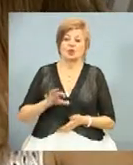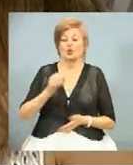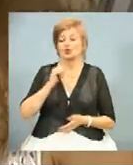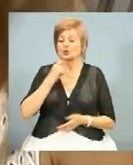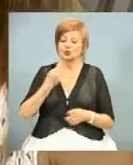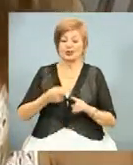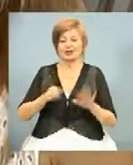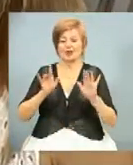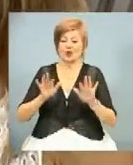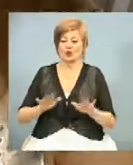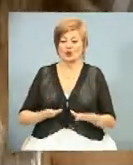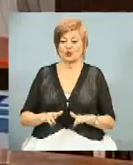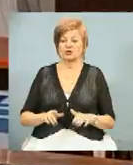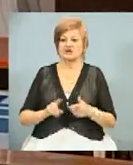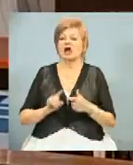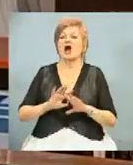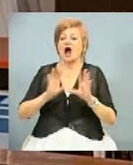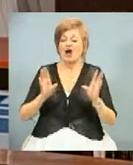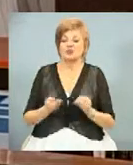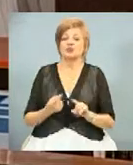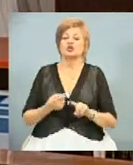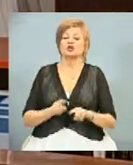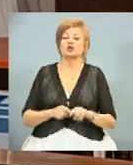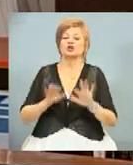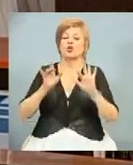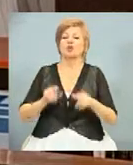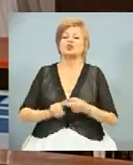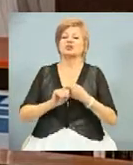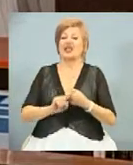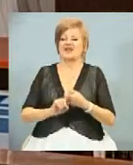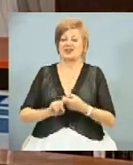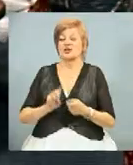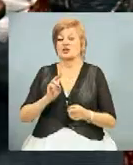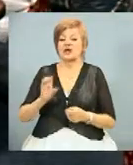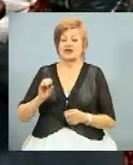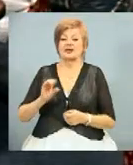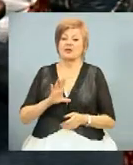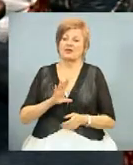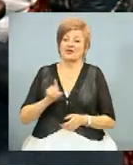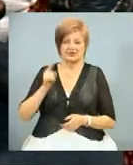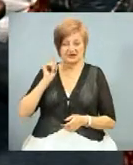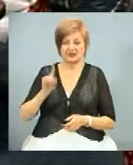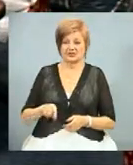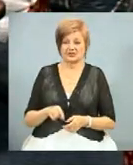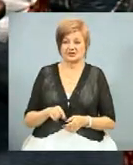ці комп'ютерні віруси. А що ж таке взагалі комп'ютерні віруси? Які вони бувають? Тобі відомо?